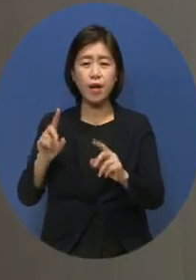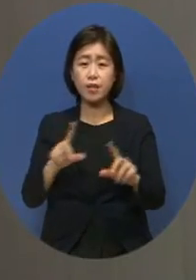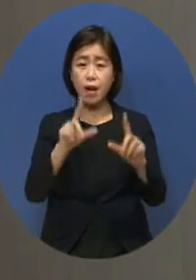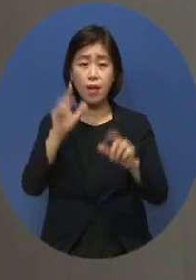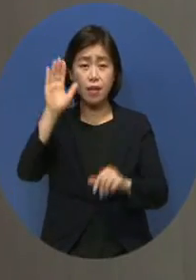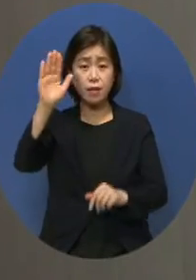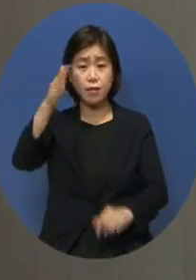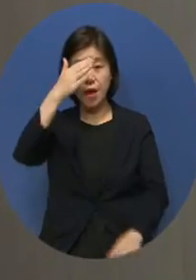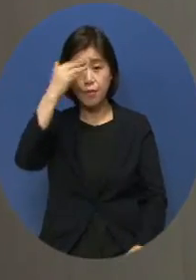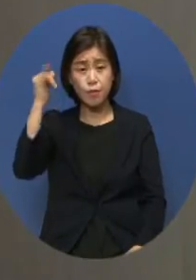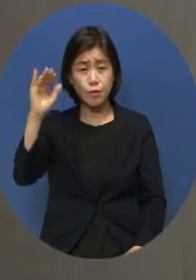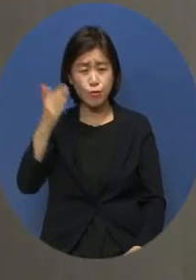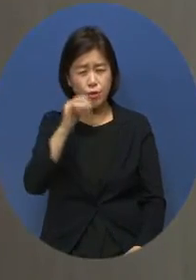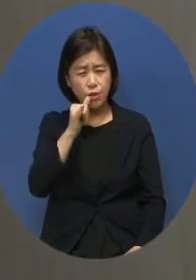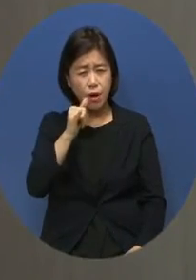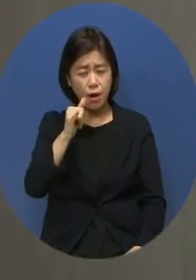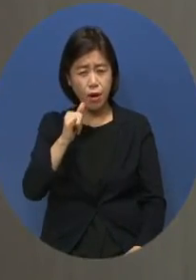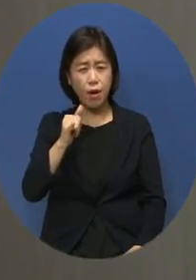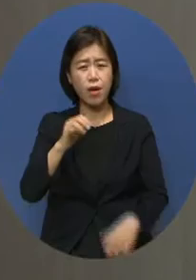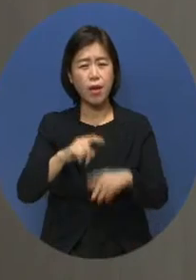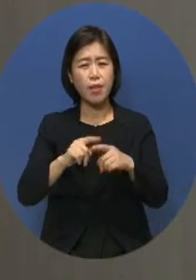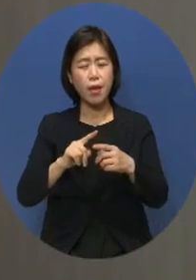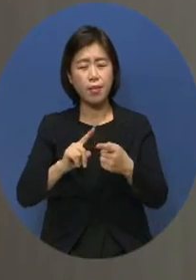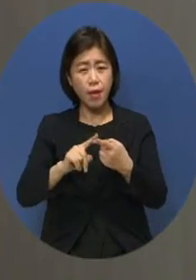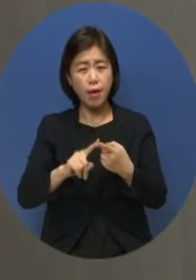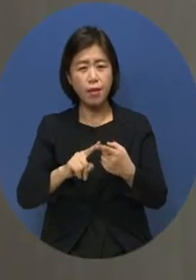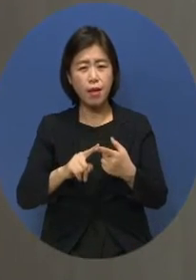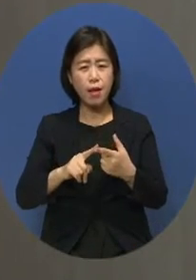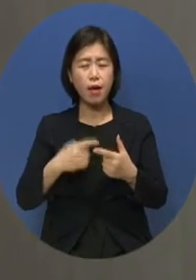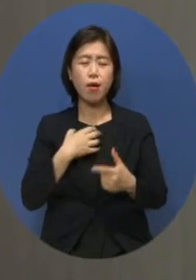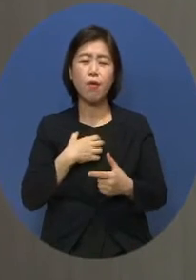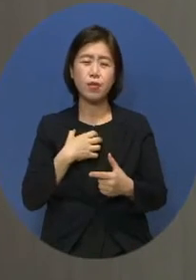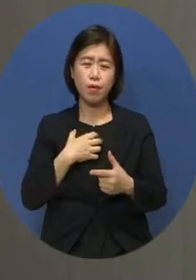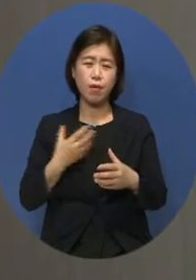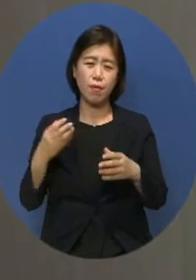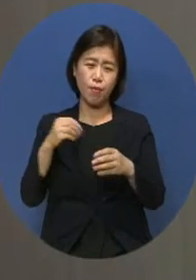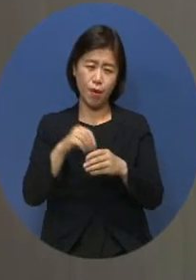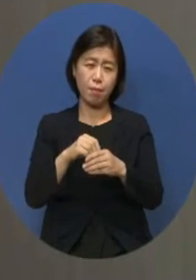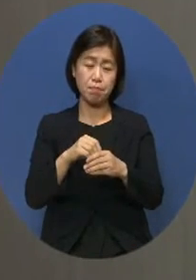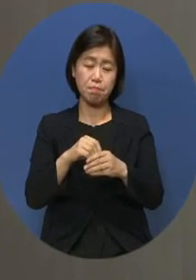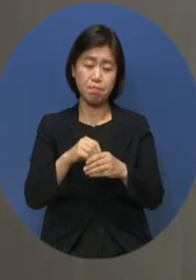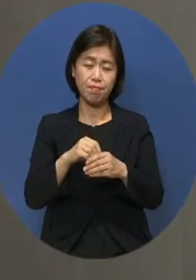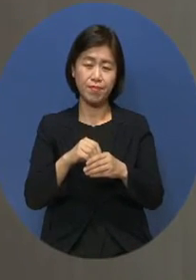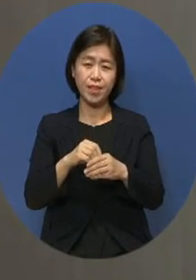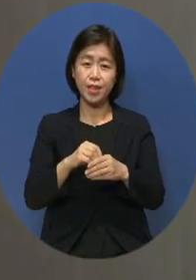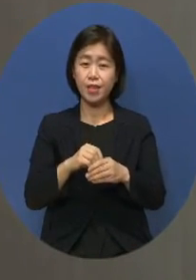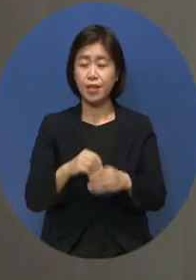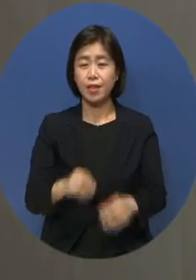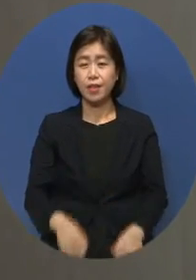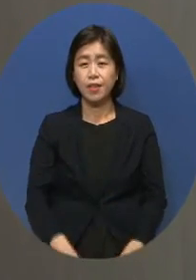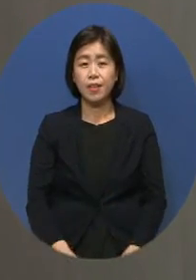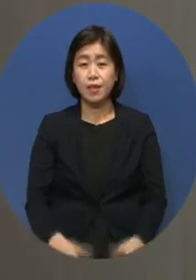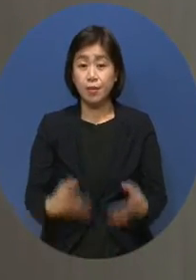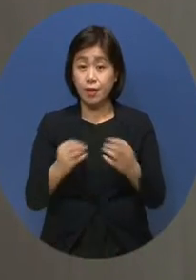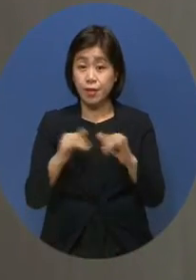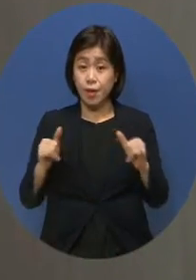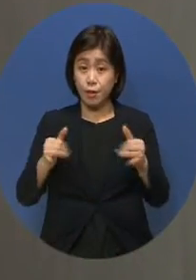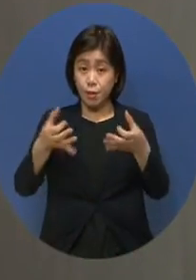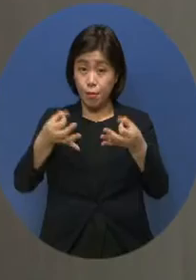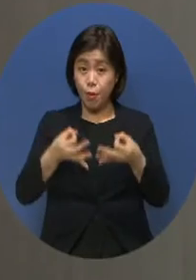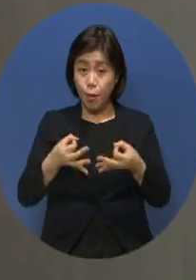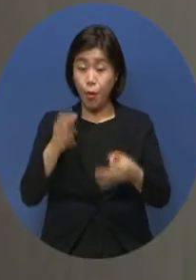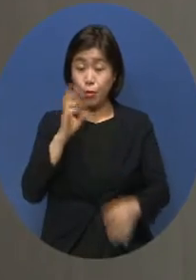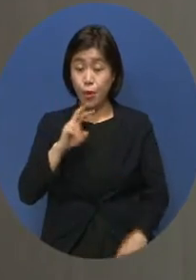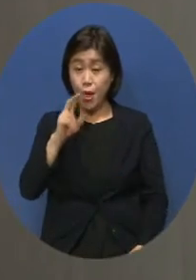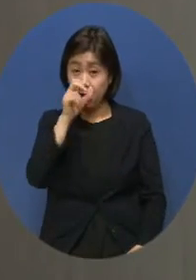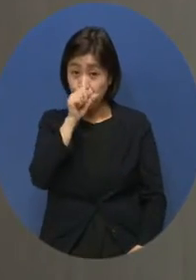갖고 싶다는 얘기잖아요. 그래서 그런 마음을 담아서 이제 만든 노래였는데 많은 분들이 좋아해 주셔서